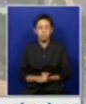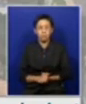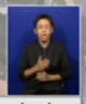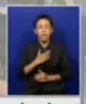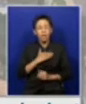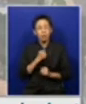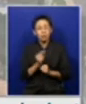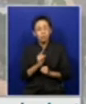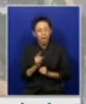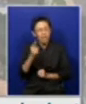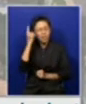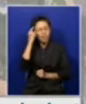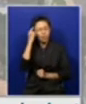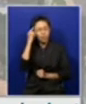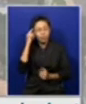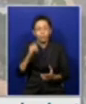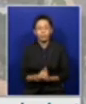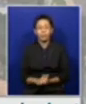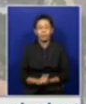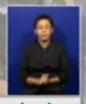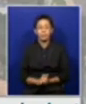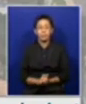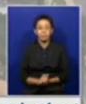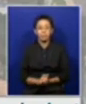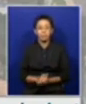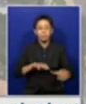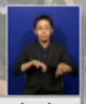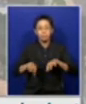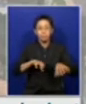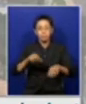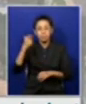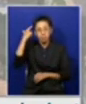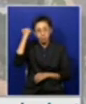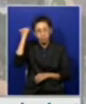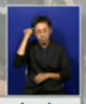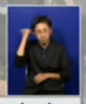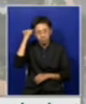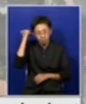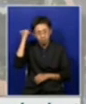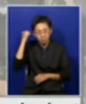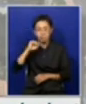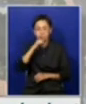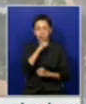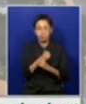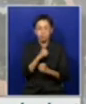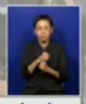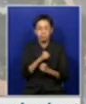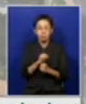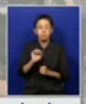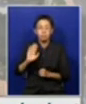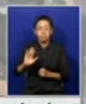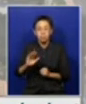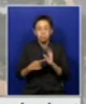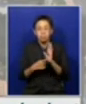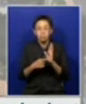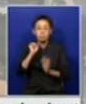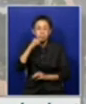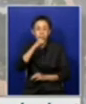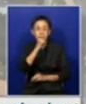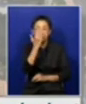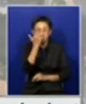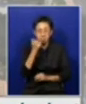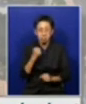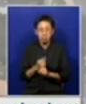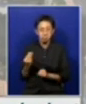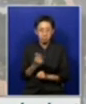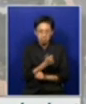ำยังไงนะครับต้องยอมรับนะครับว่าการจัดการที่ชาญฉลาดนะครับที่ผมยกตัวอย่างไต้หวันนี่ก็คือความเร็ว